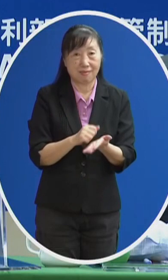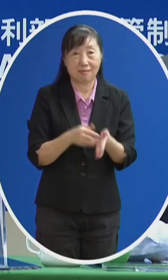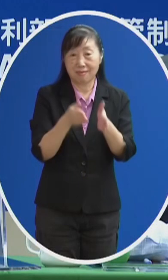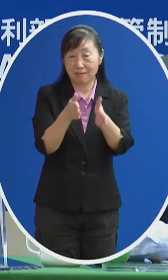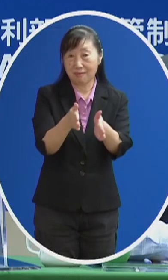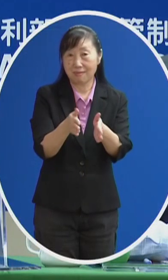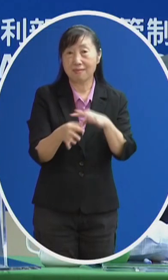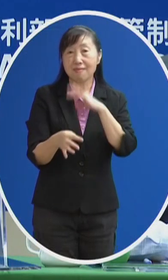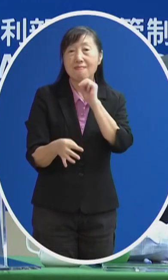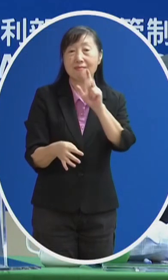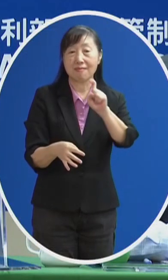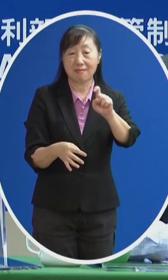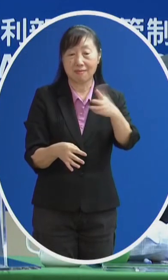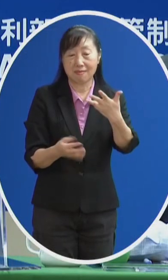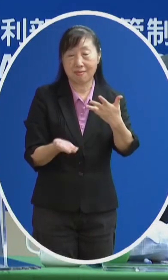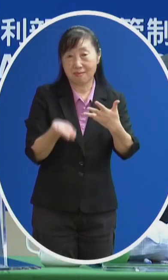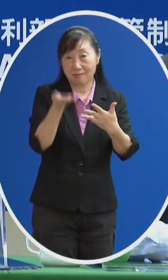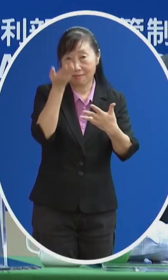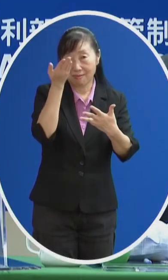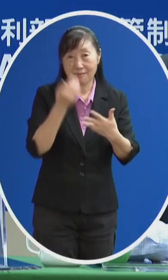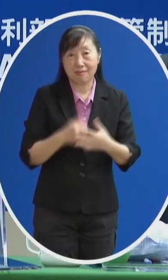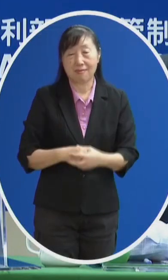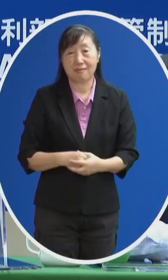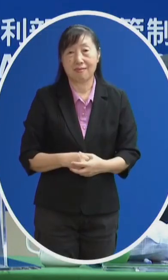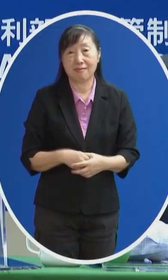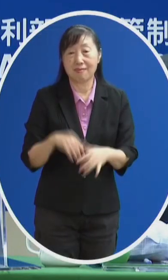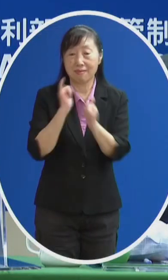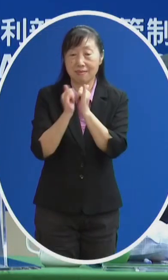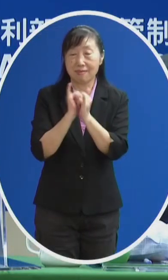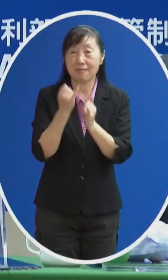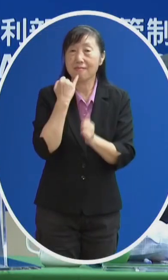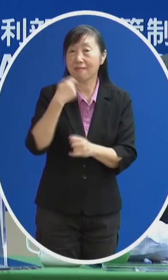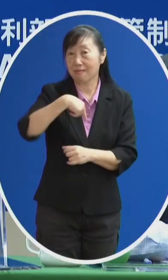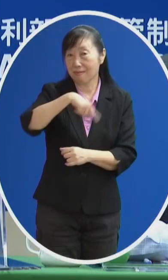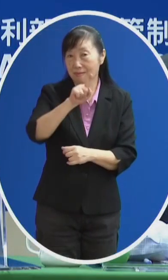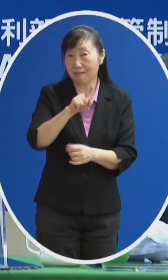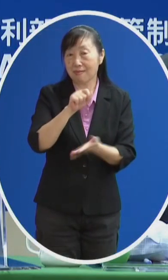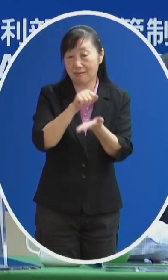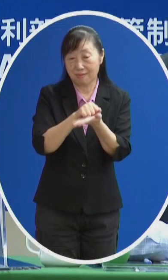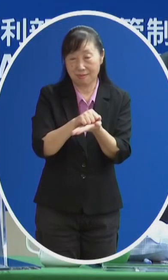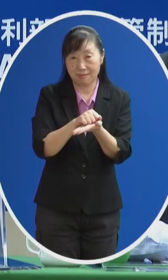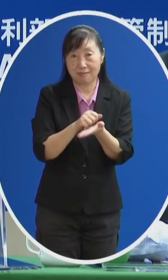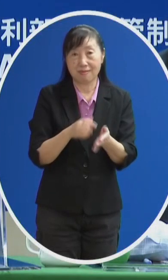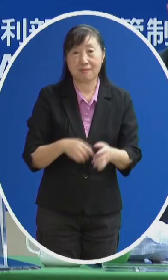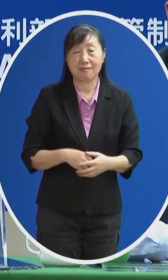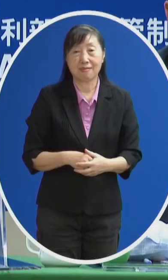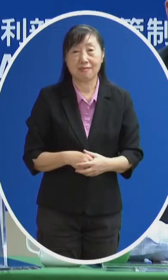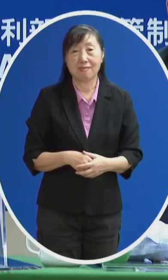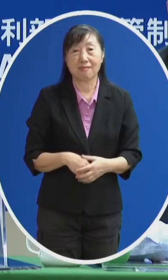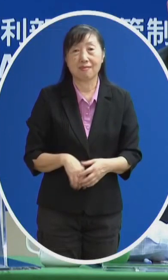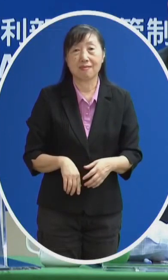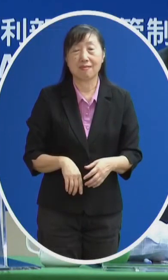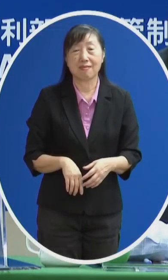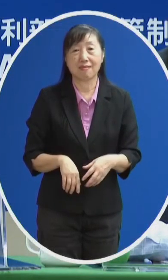象就是18岁以上哈，那的民众可以做这医院登记。好，那